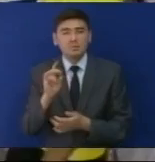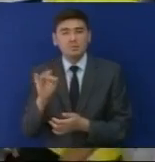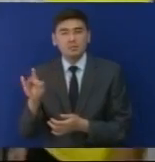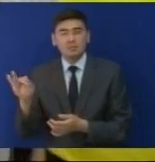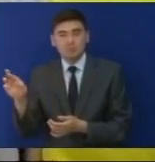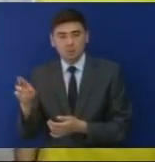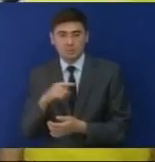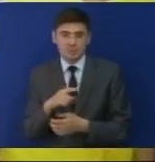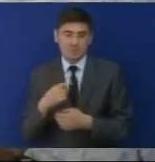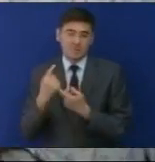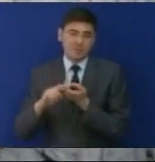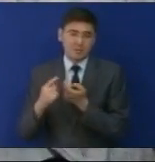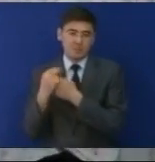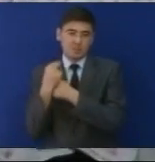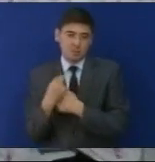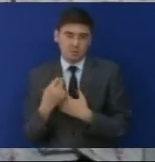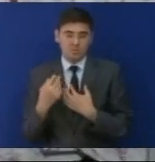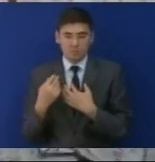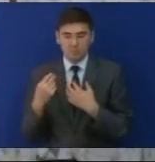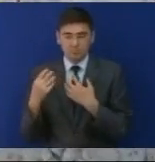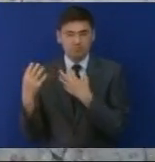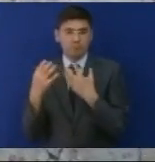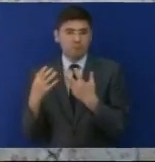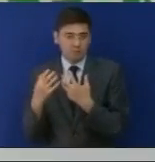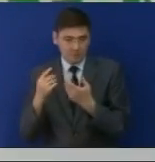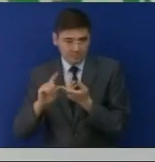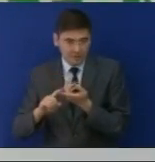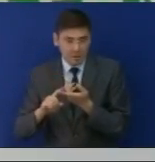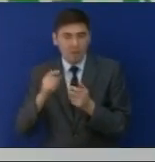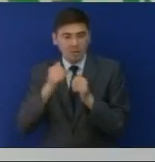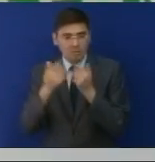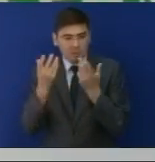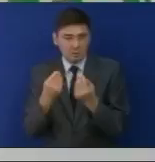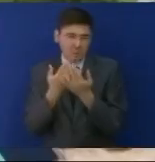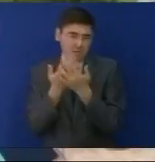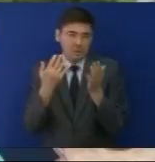по оздоровлению и профилактике. На каждый день запланированы культурно-развлекательные программы.